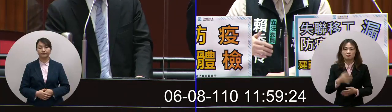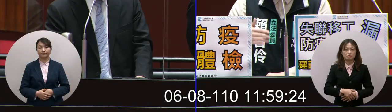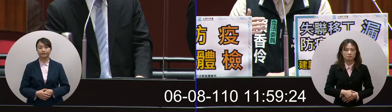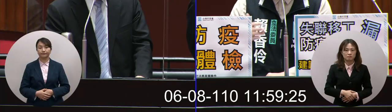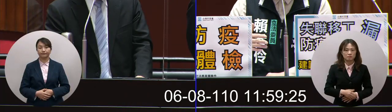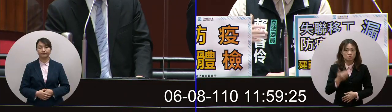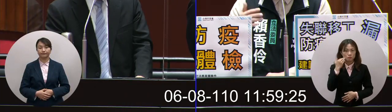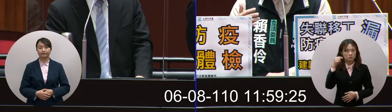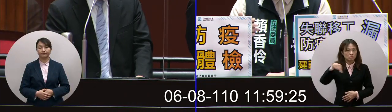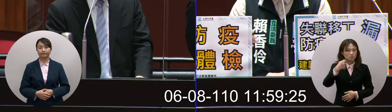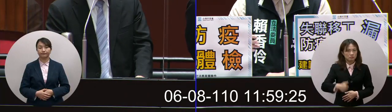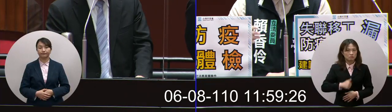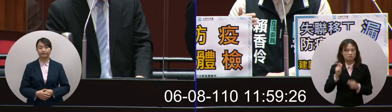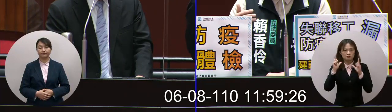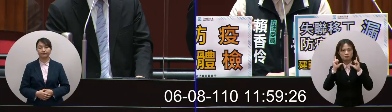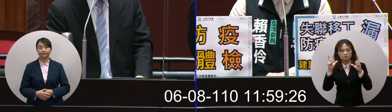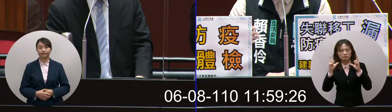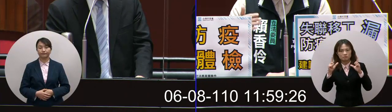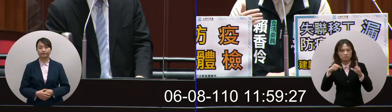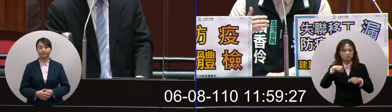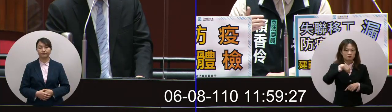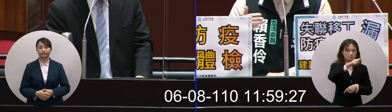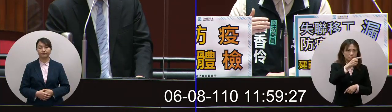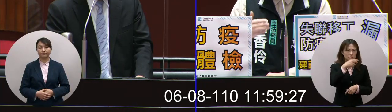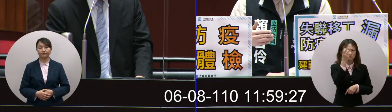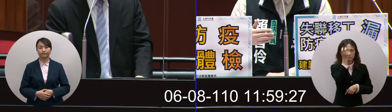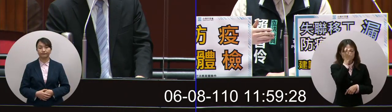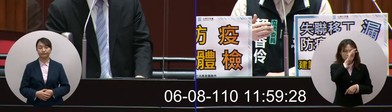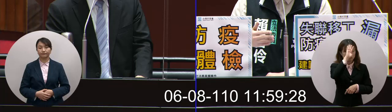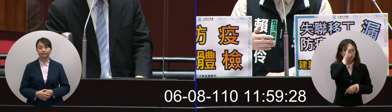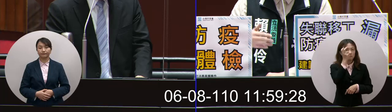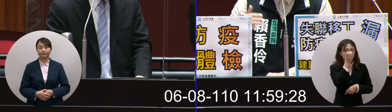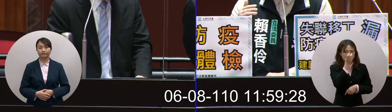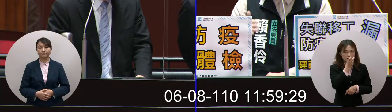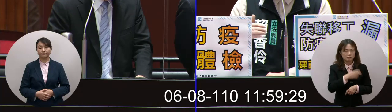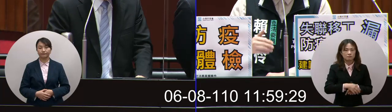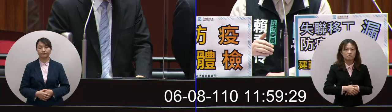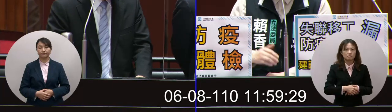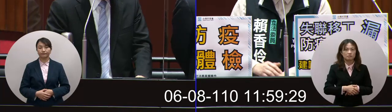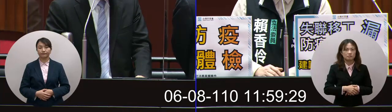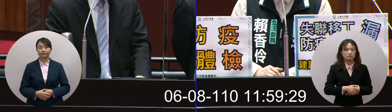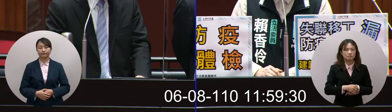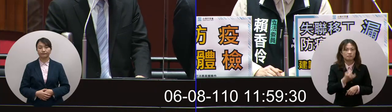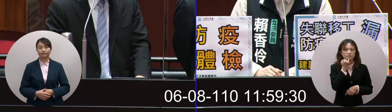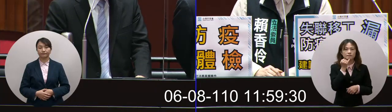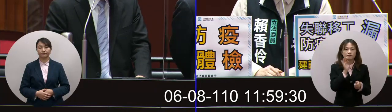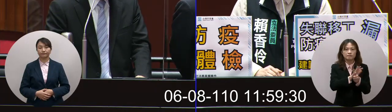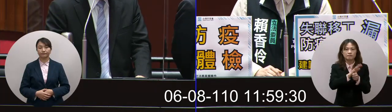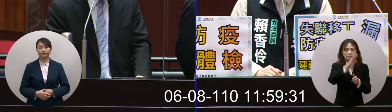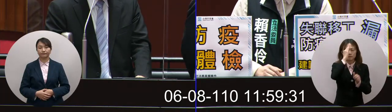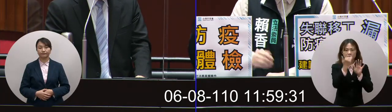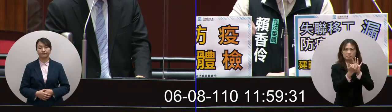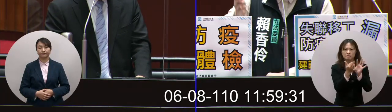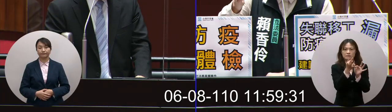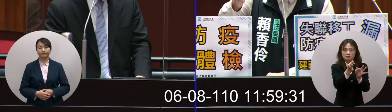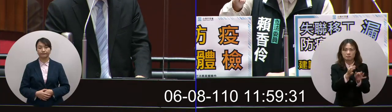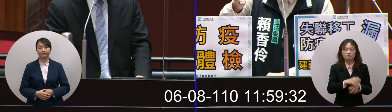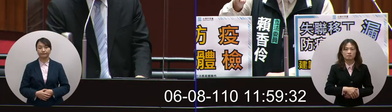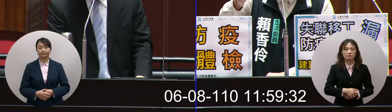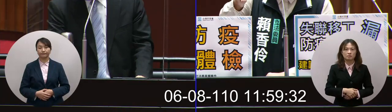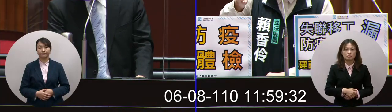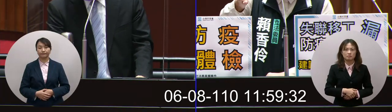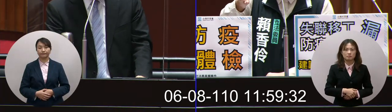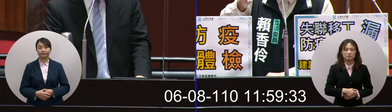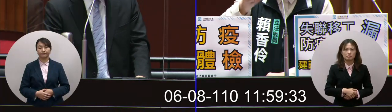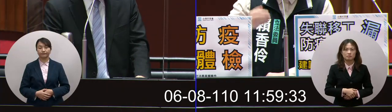来，然后面对检疫也好，或者一定程度没有被遣返的风险下，让防疫的这个到位能够完整性，那是不是